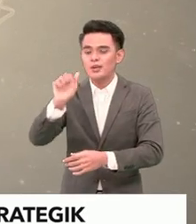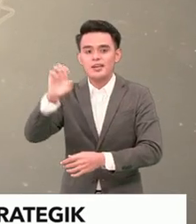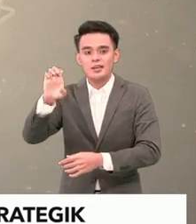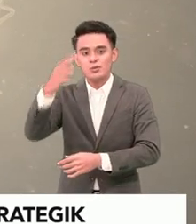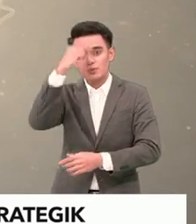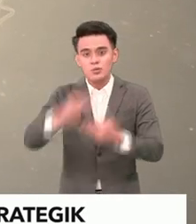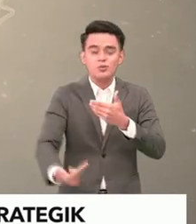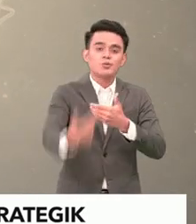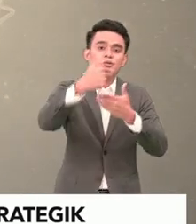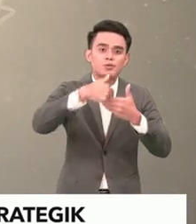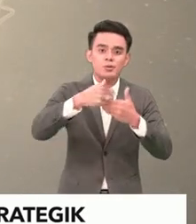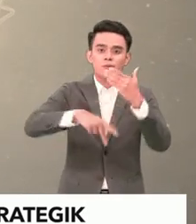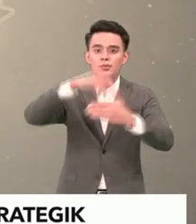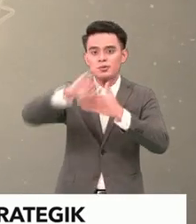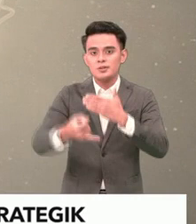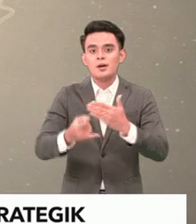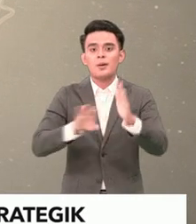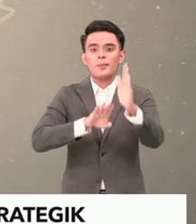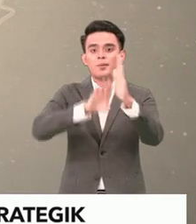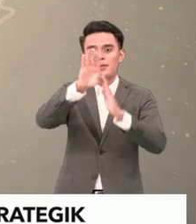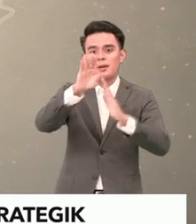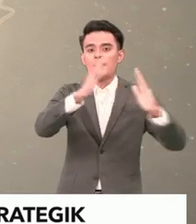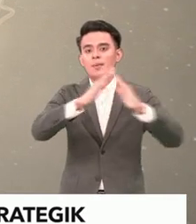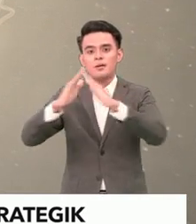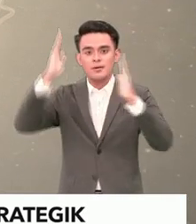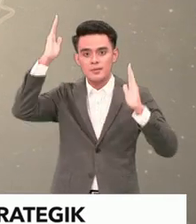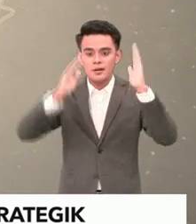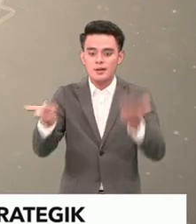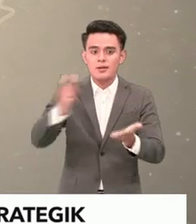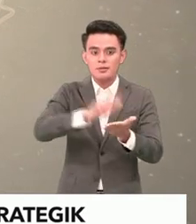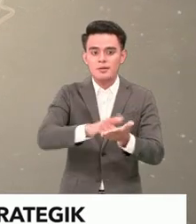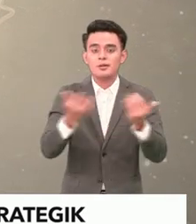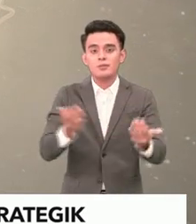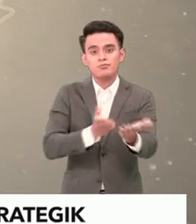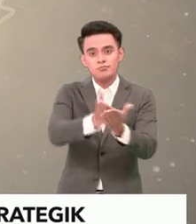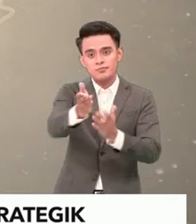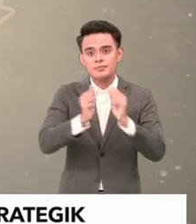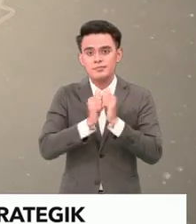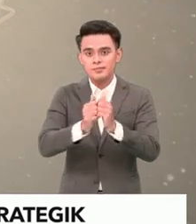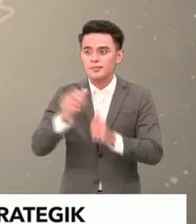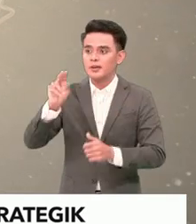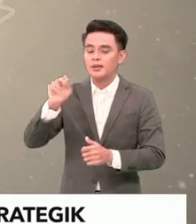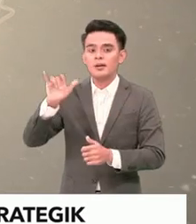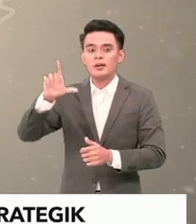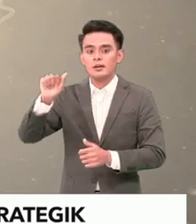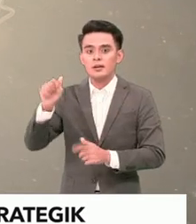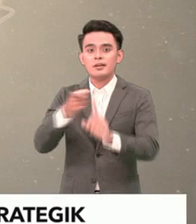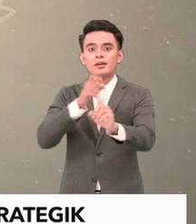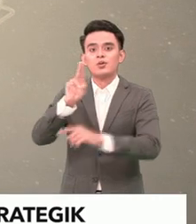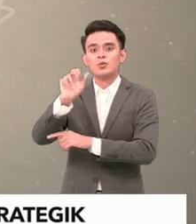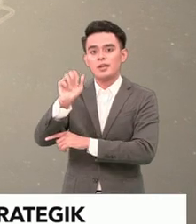menyertai Project pembangunan Banda Malaysia laporannya kita terus bersama dengan Nayla Huda dari